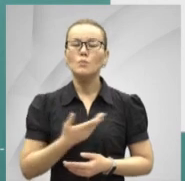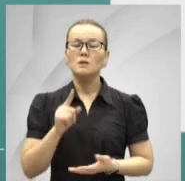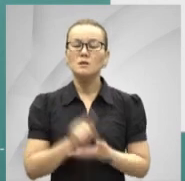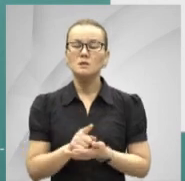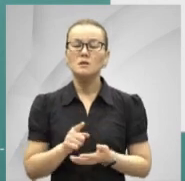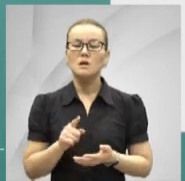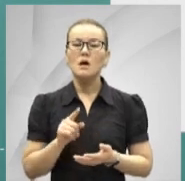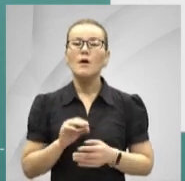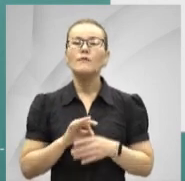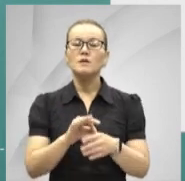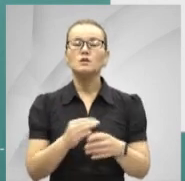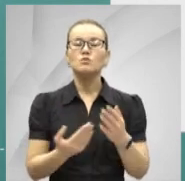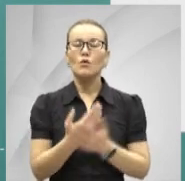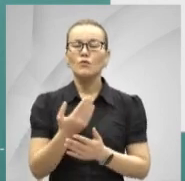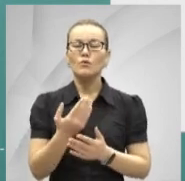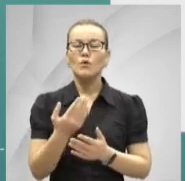новую переменную.